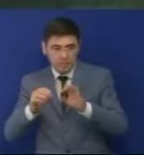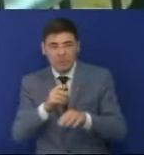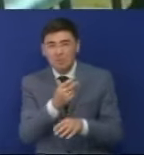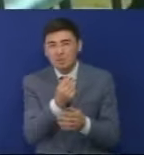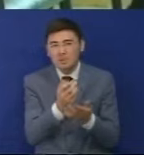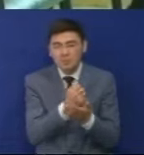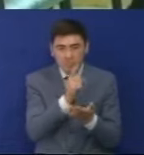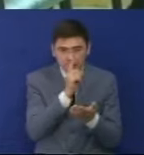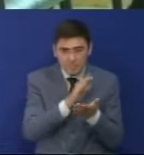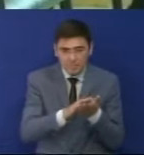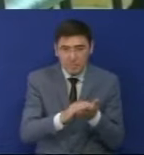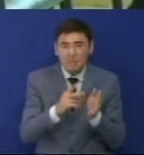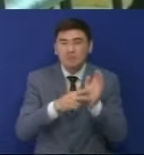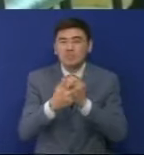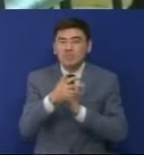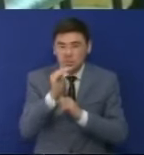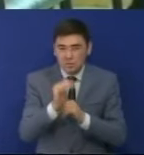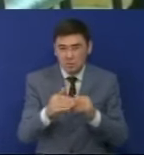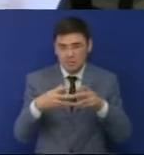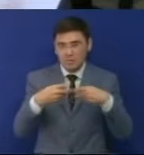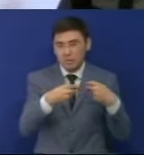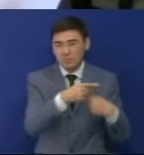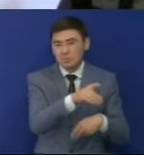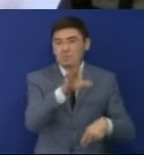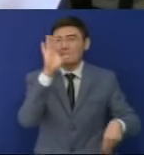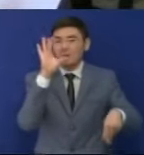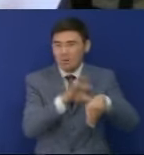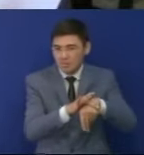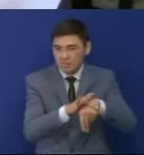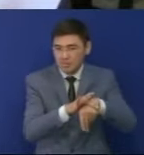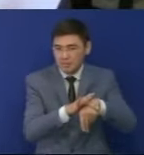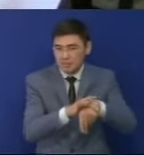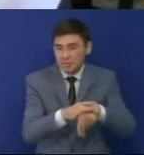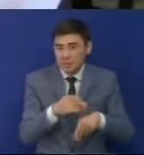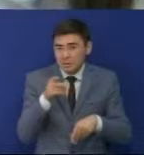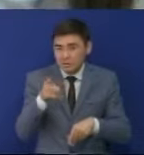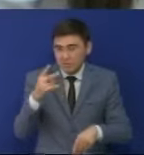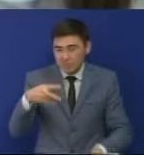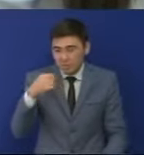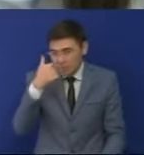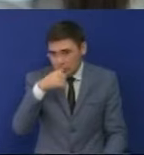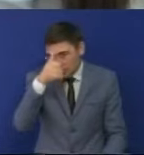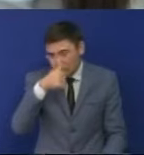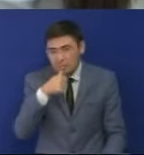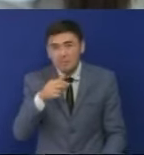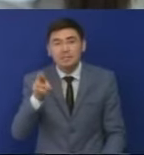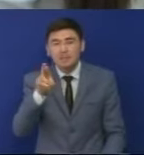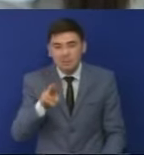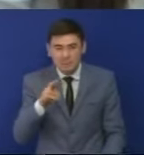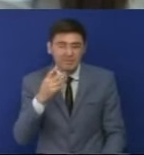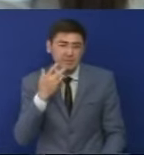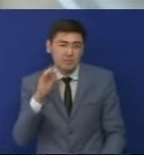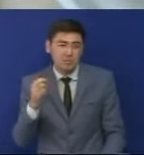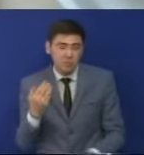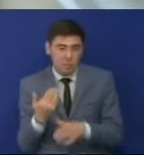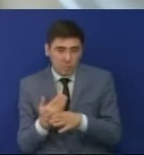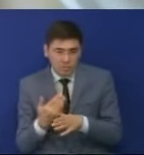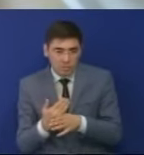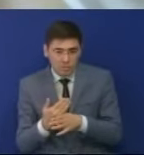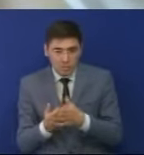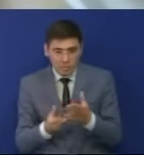жасырған 73 мыңнан астам қазақстандық отбасын анықтаған. Сондықтан 2020 жылдың қаңтарынан бастап атаулы әлеуметтік